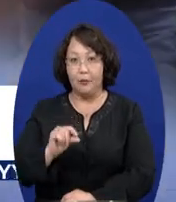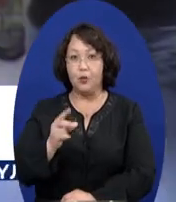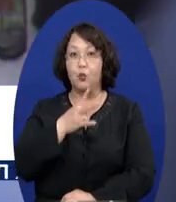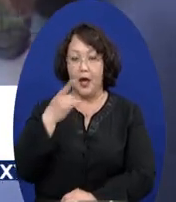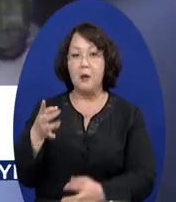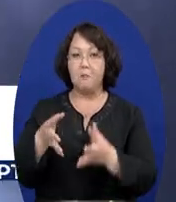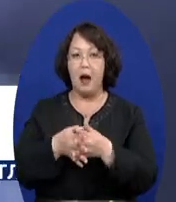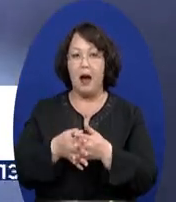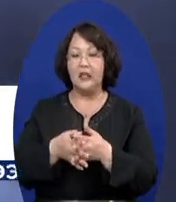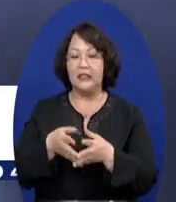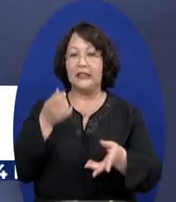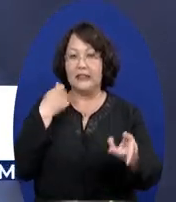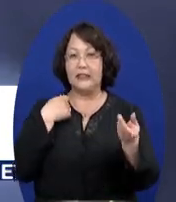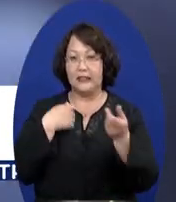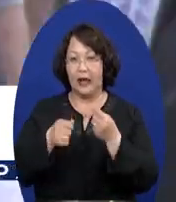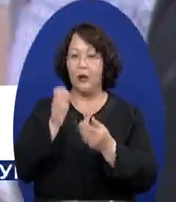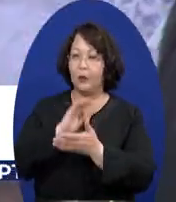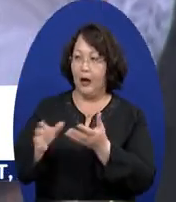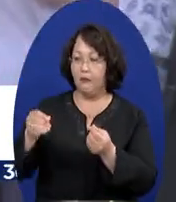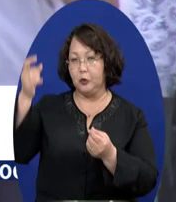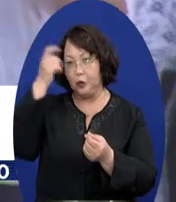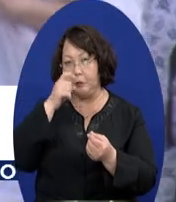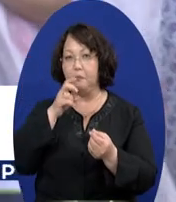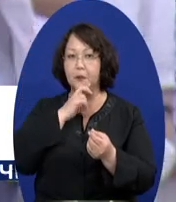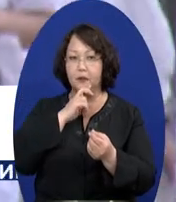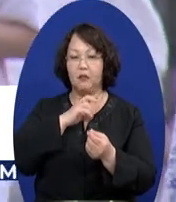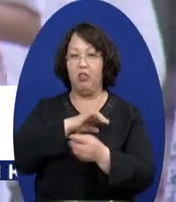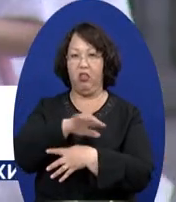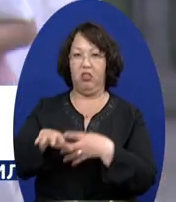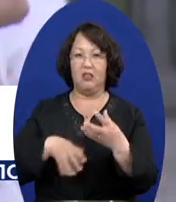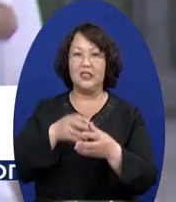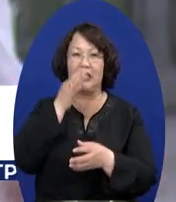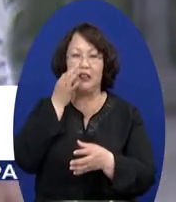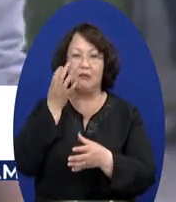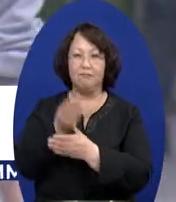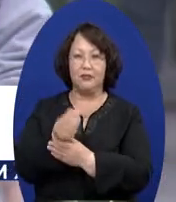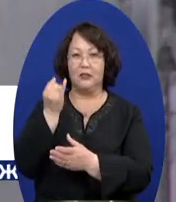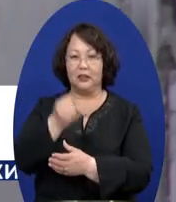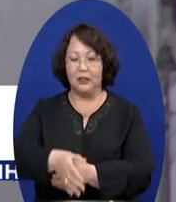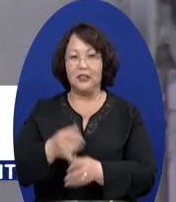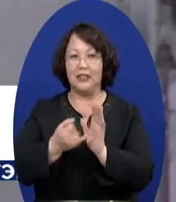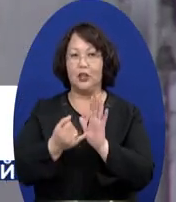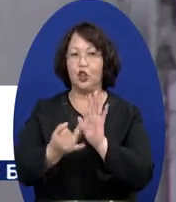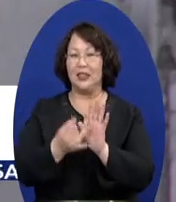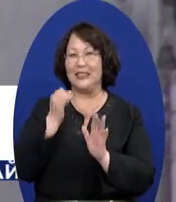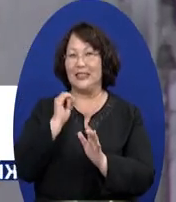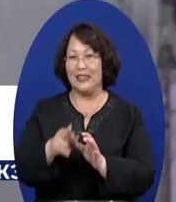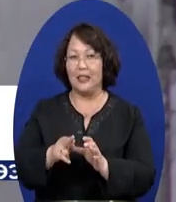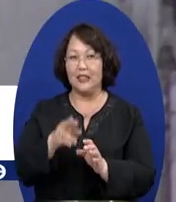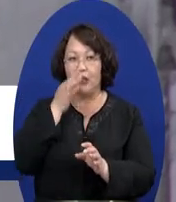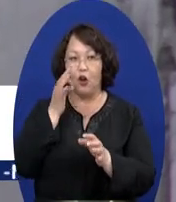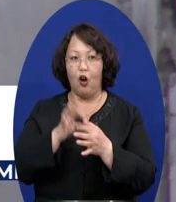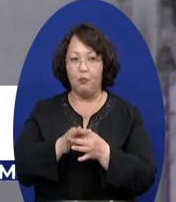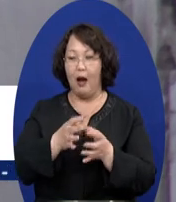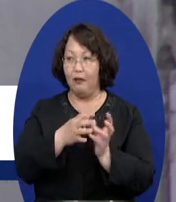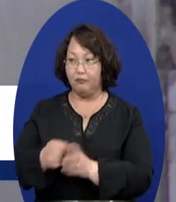хөрөнгө, орон сууц зэргийг худалдан авах түрээслэх гэмт хэрэг эзэлж байна. Заллих гэмт хэрэг үлдгэсэн 67 сая гарын төгрөгийг битүүмжилсэн бол